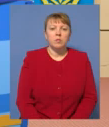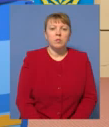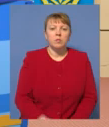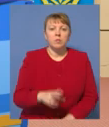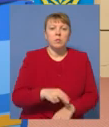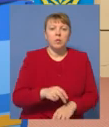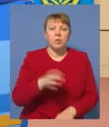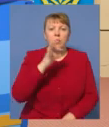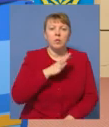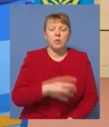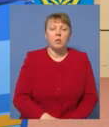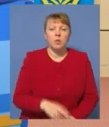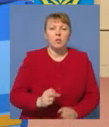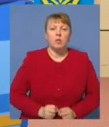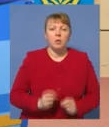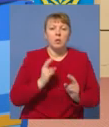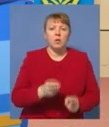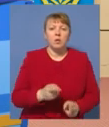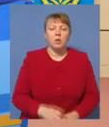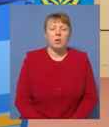Полиция, в свою очередь, выявляет преступления,